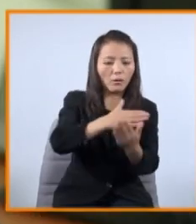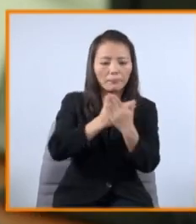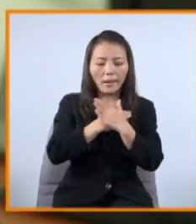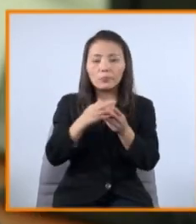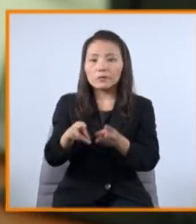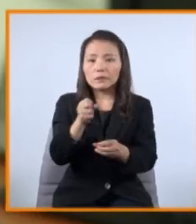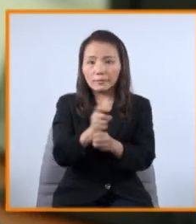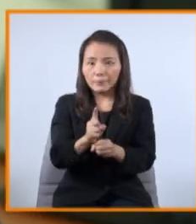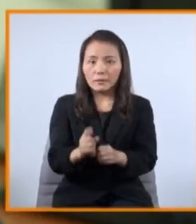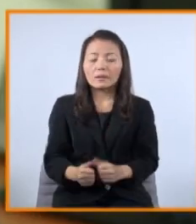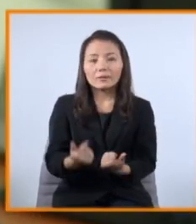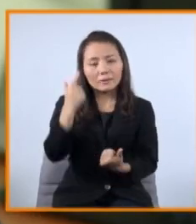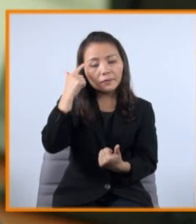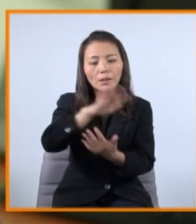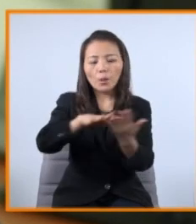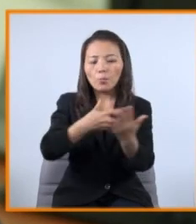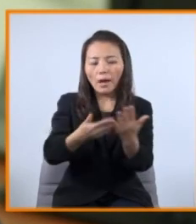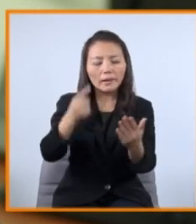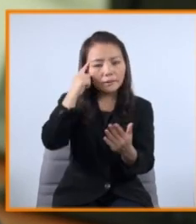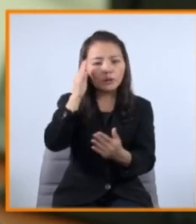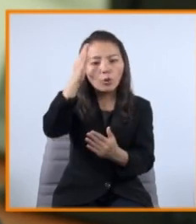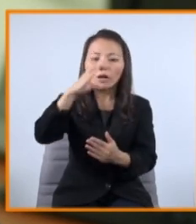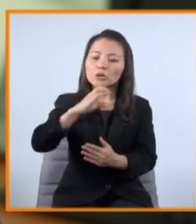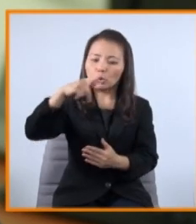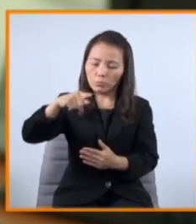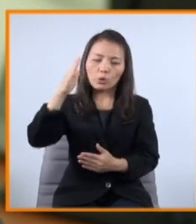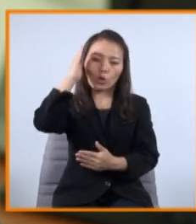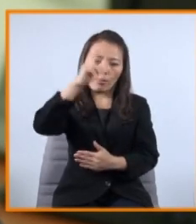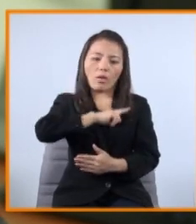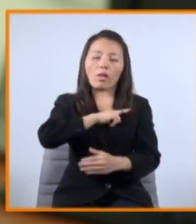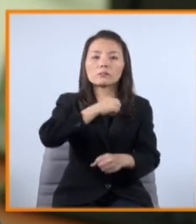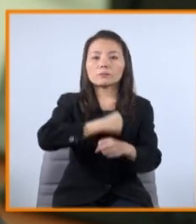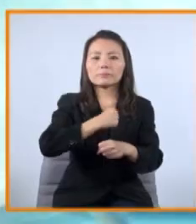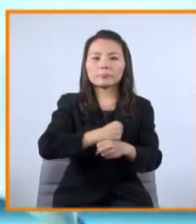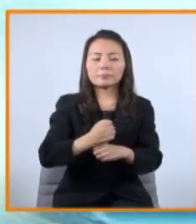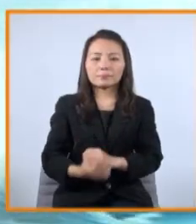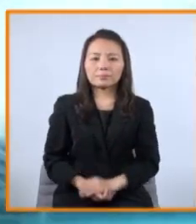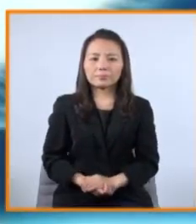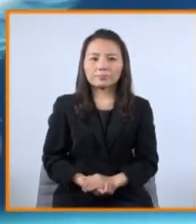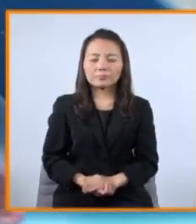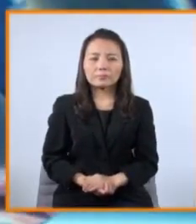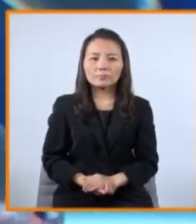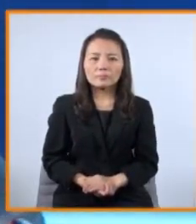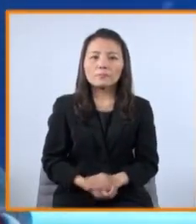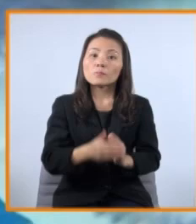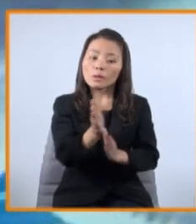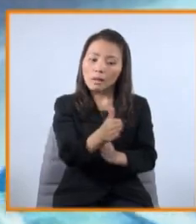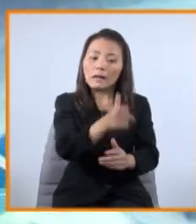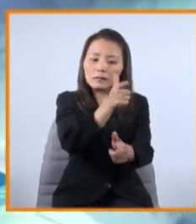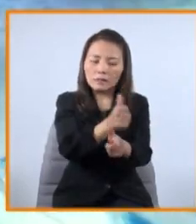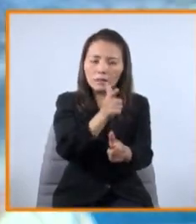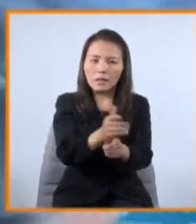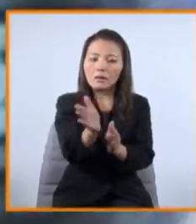ตรงนี้เองเนี่ยผมก็คิดว่านั่นคือสิ่งที่ท้าทายสำหรับ CPเราที่จะเดินไปในวันข้างหน้าครับการทำธุรกิจปลาแนซ